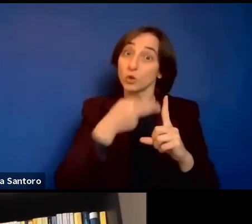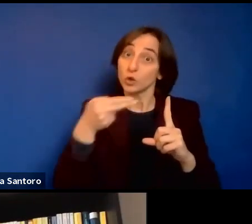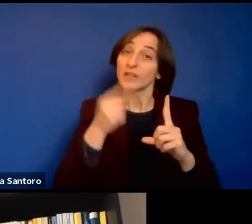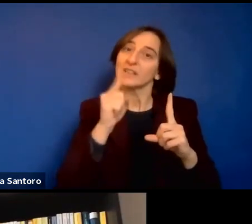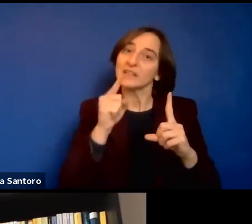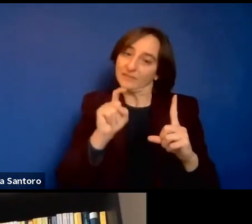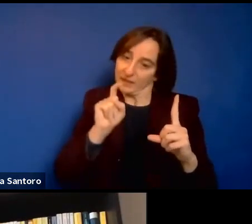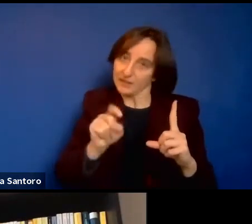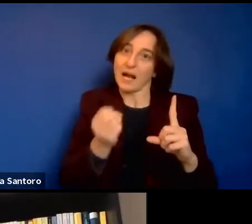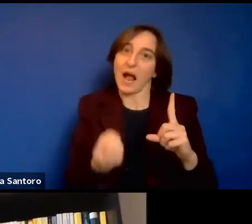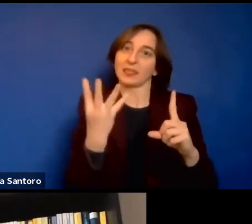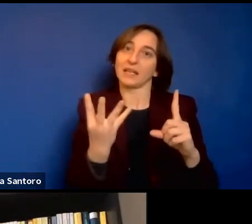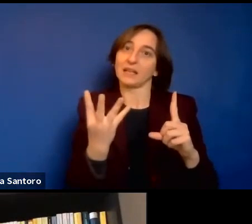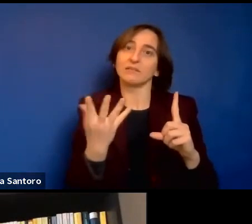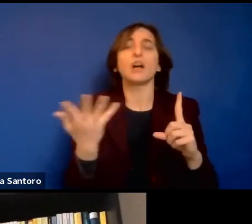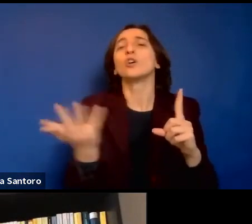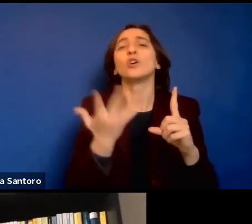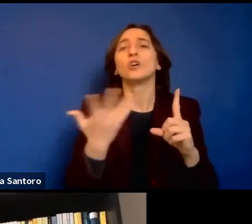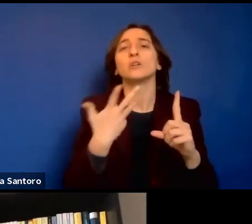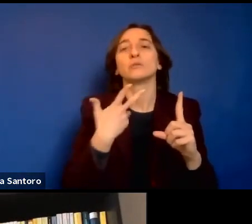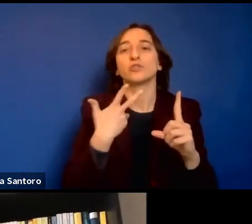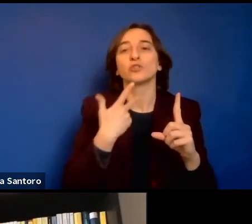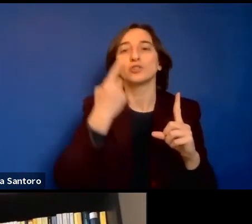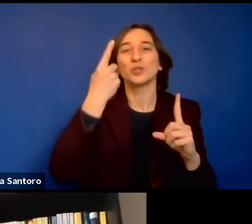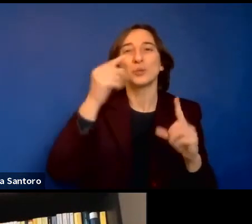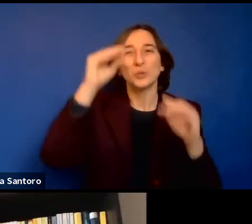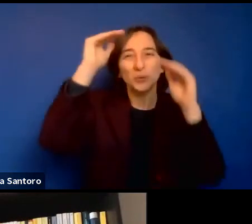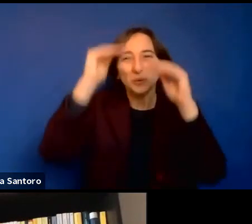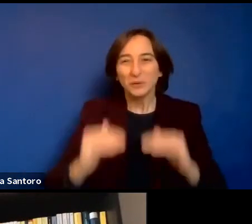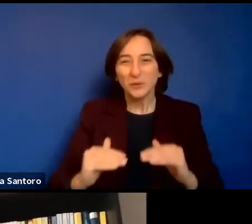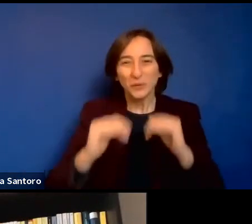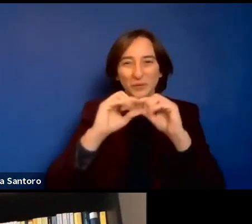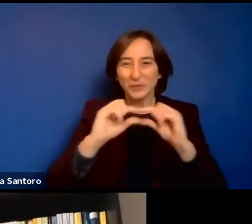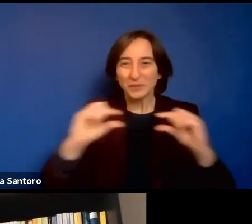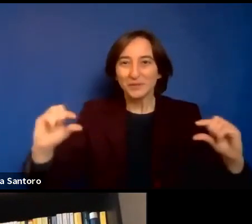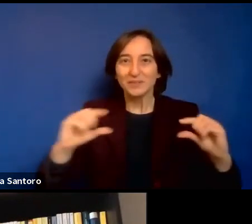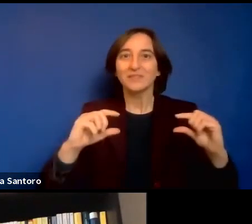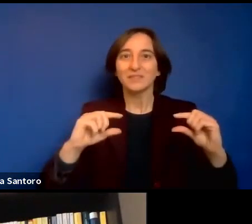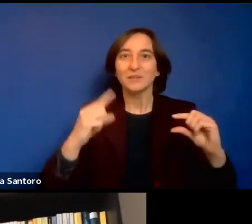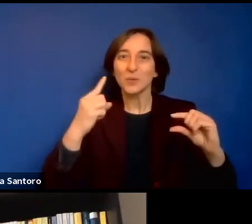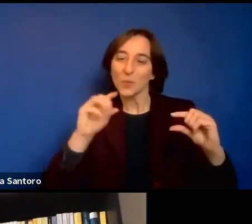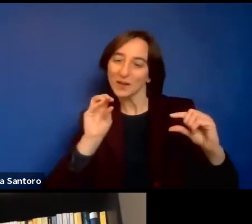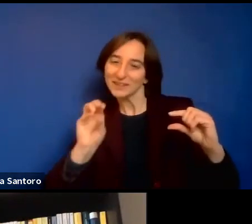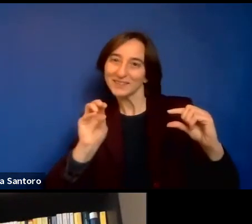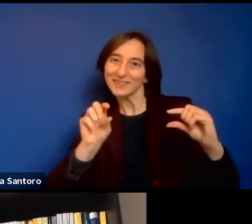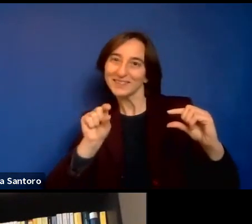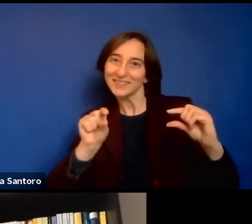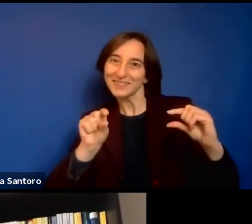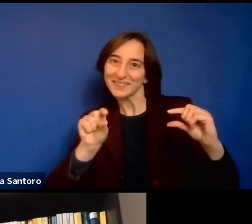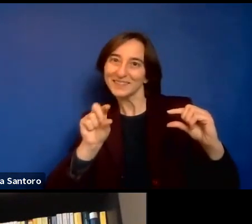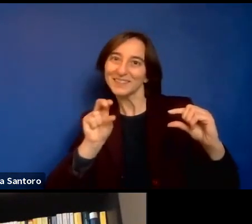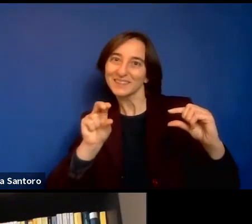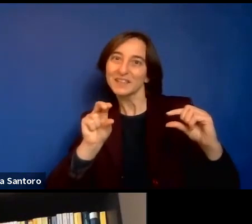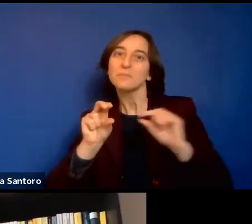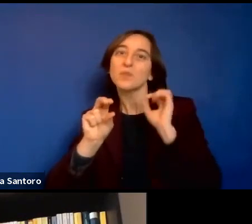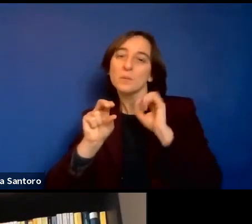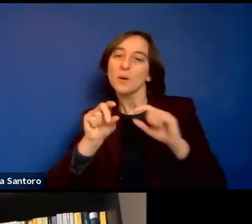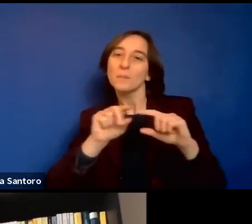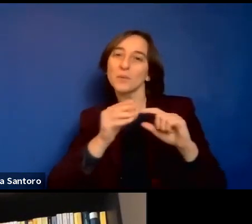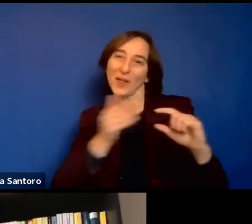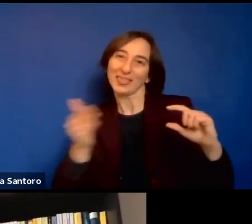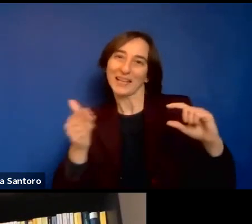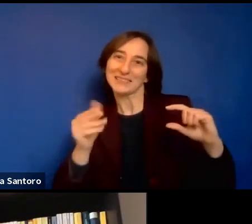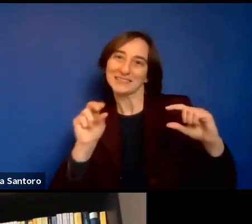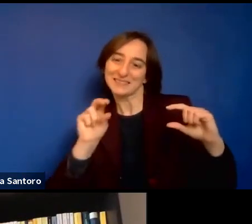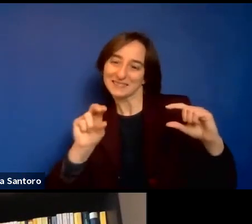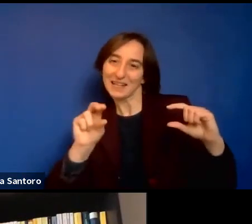attivano attraverso un tasto che si trova nella parte inferiore dello schermo di Zoom, nel tasto sulla destra